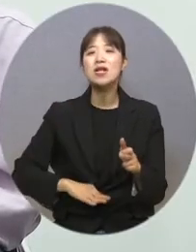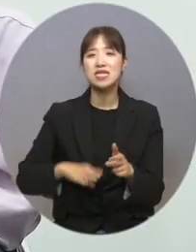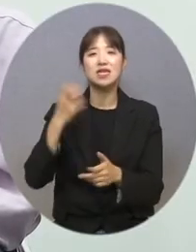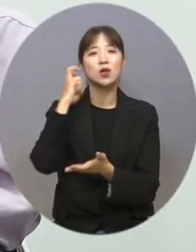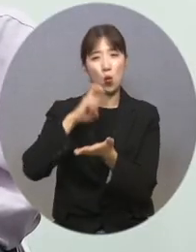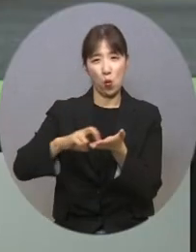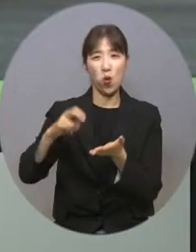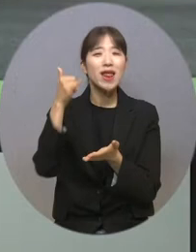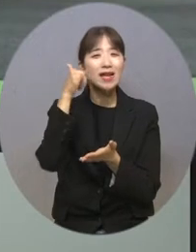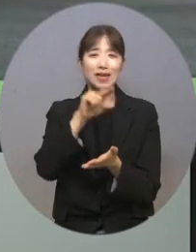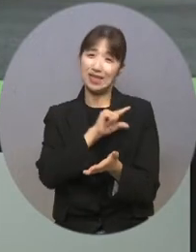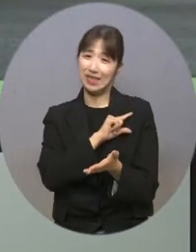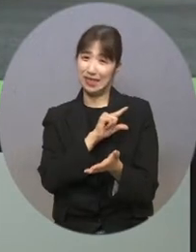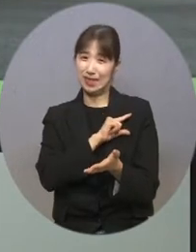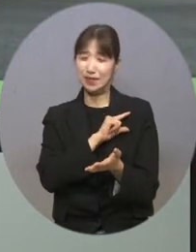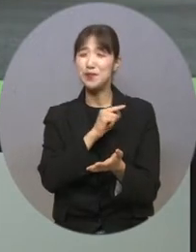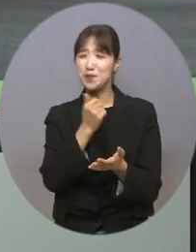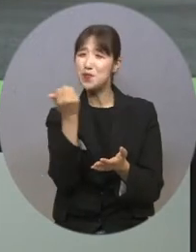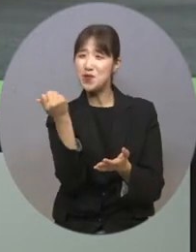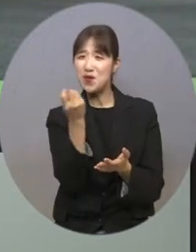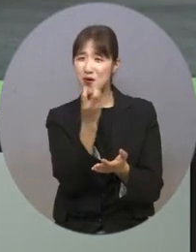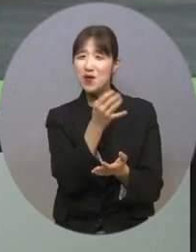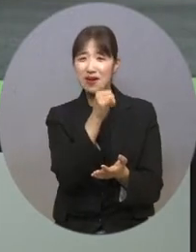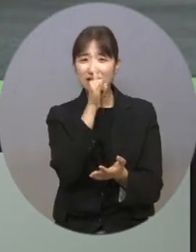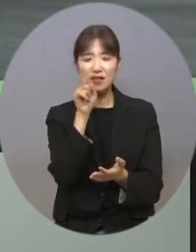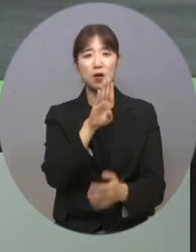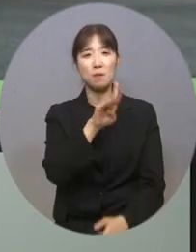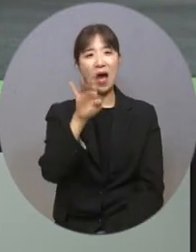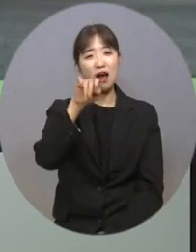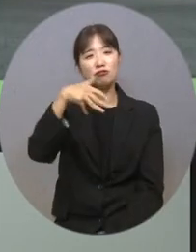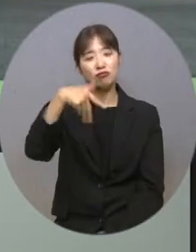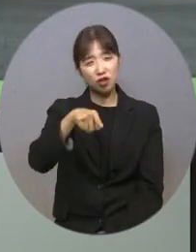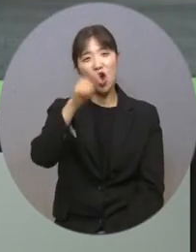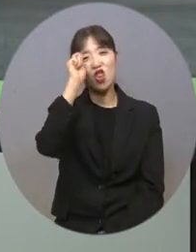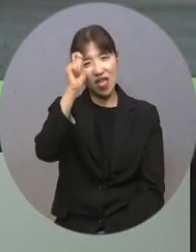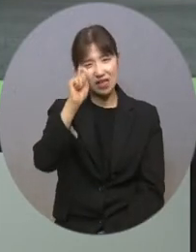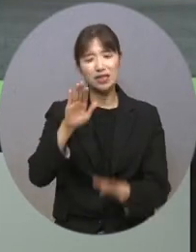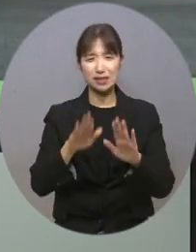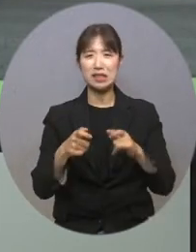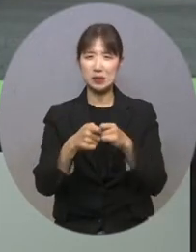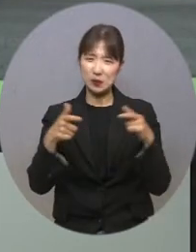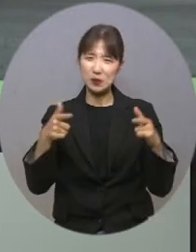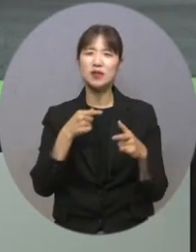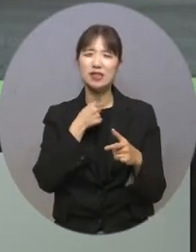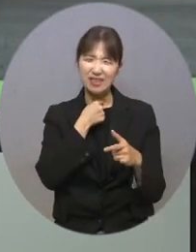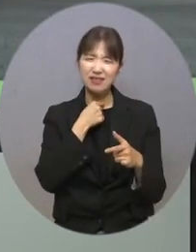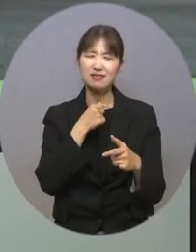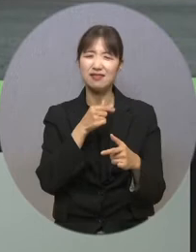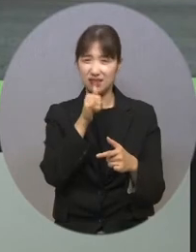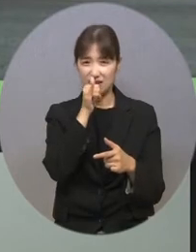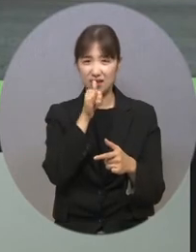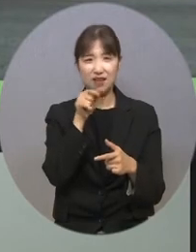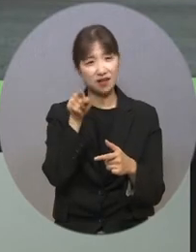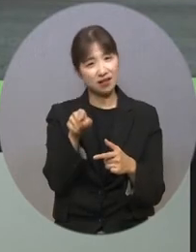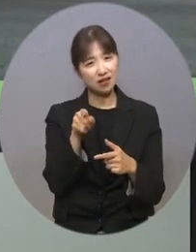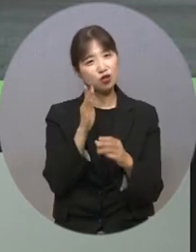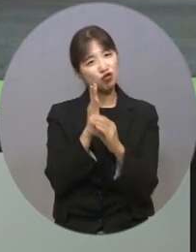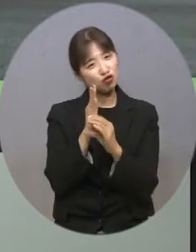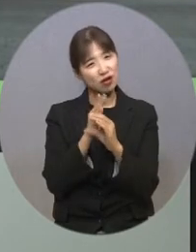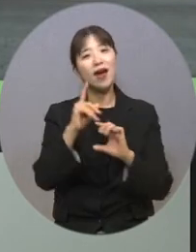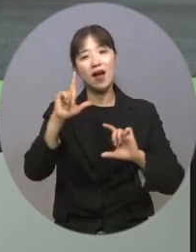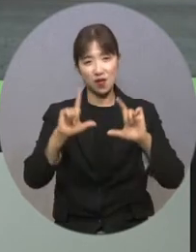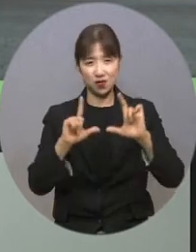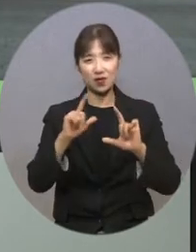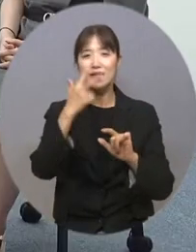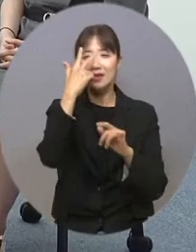여러 이름이 좀 여러개 있죠 그래서 뭐 바우처 택시로 더 확대 하자 이런 얘기도 있는데 그 중간 정도의 형태로